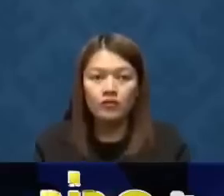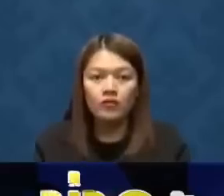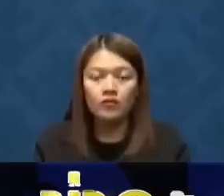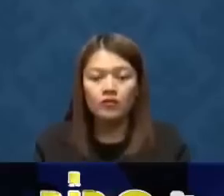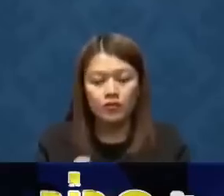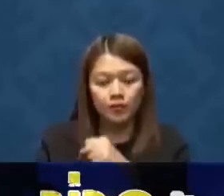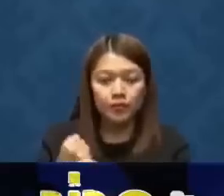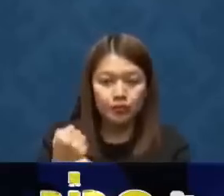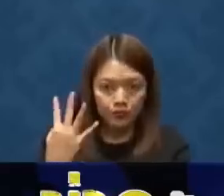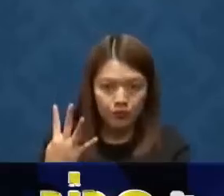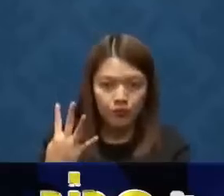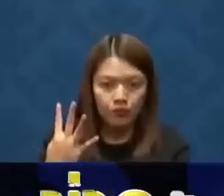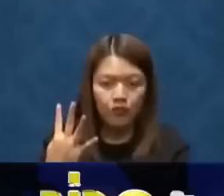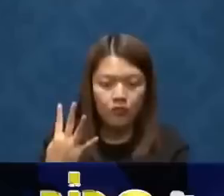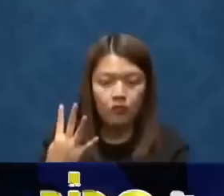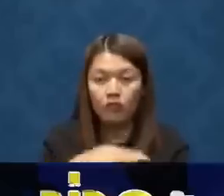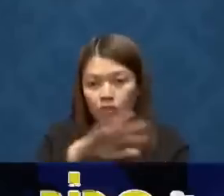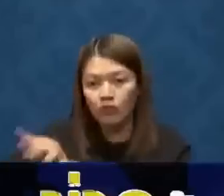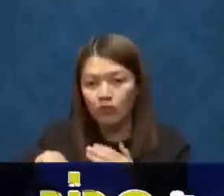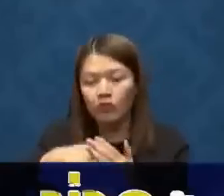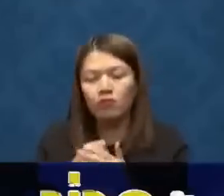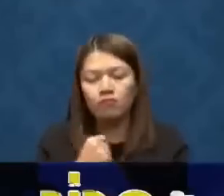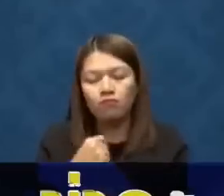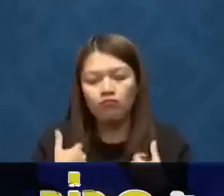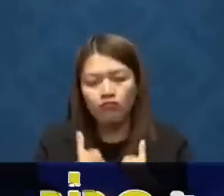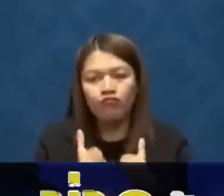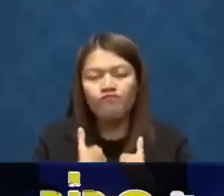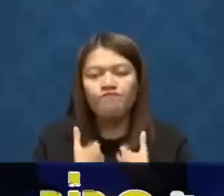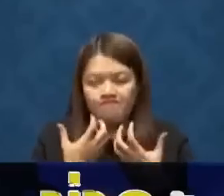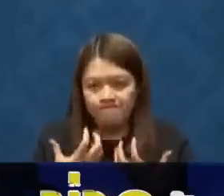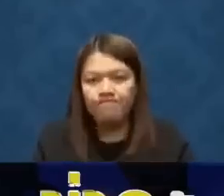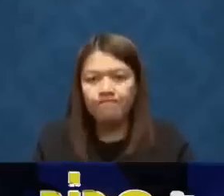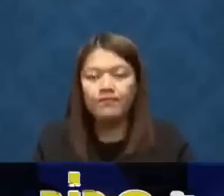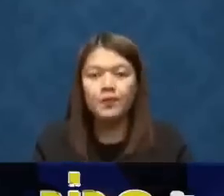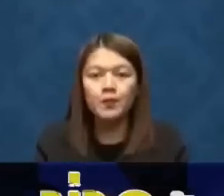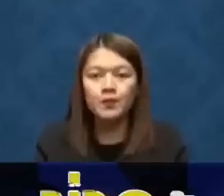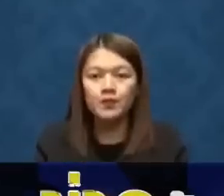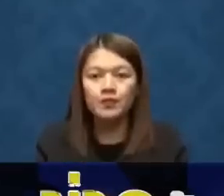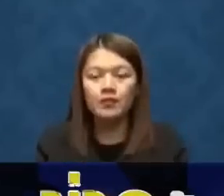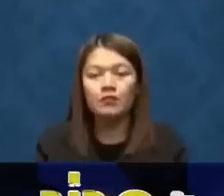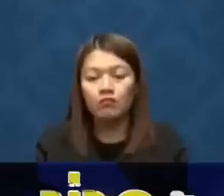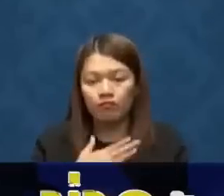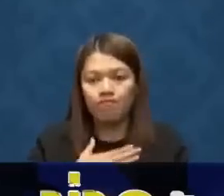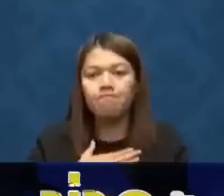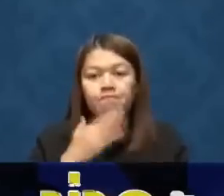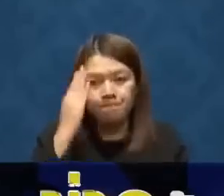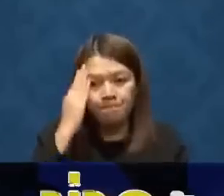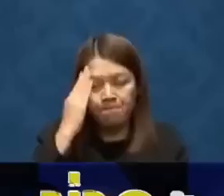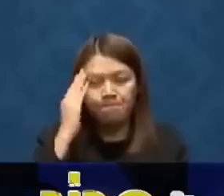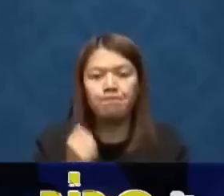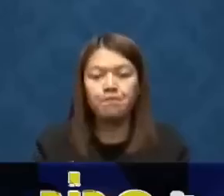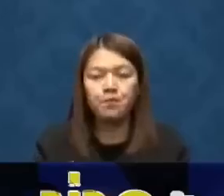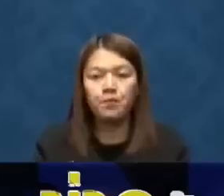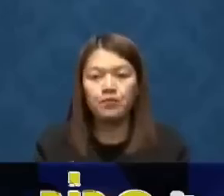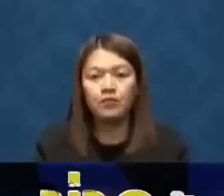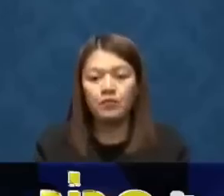แต่ว่าทางฝ่ายค้านก็อาจจะยังติดใจในวิธีการแบบนี้อย่างคุณจิรายุก็ลุกขึ้นมาซ้ำอีกครั้งนึงบอกว่าตนไม่ได้ว่า